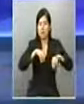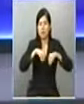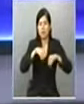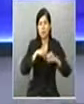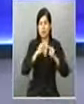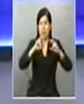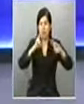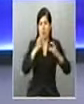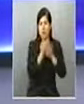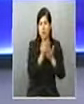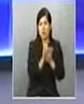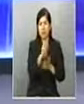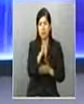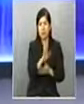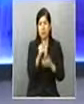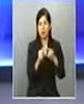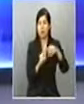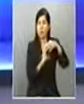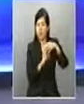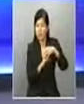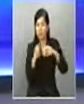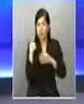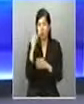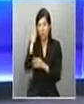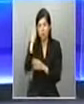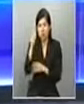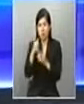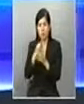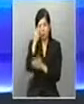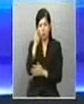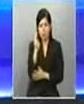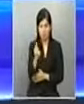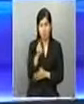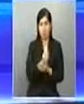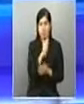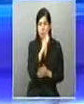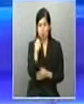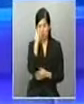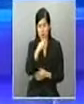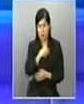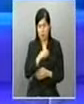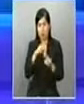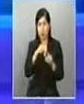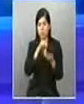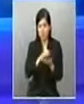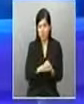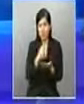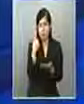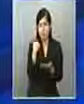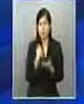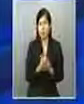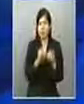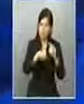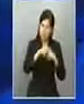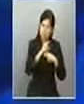แรกค่ะ ค่ะวันพรุ่งนี้วันแรกนะคะแต่ว่าถ้าใครจะไปฟังสัมมนาก็ต้องโทรศัพท์ไปจองที่นั่งกันก่อนด้วยนะคะ ใช่ค่ะก็สามารถที่จะโทรมาจองกันได้หรือว่าไปที่งาน